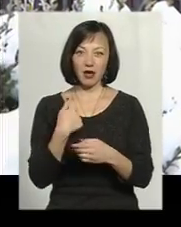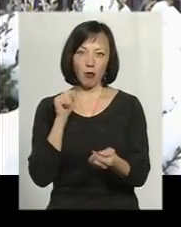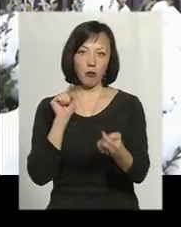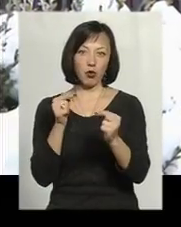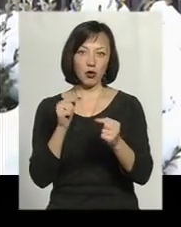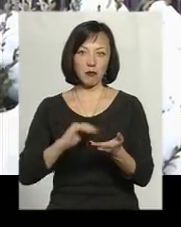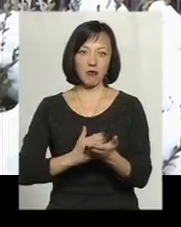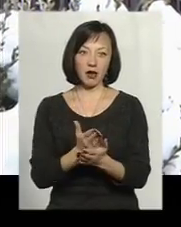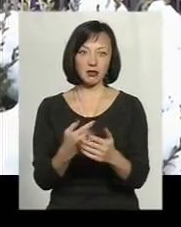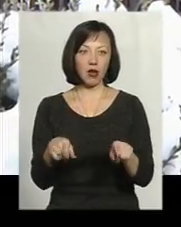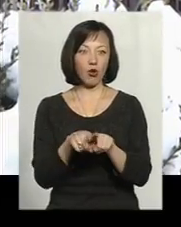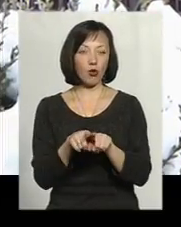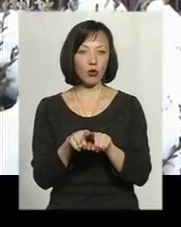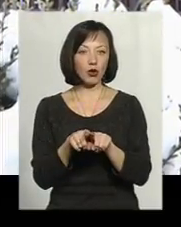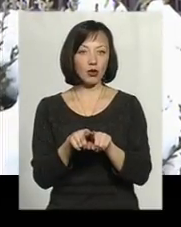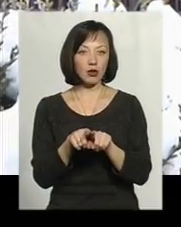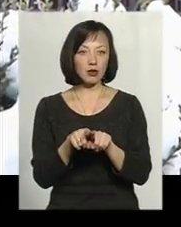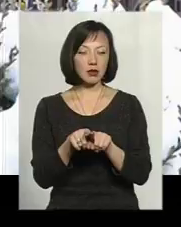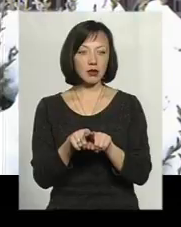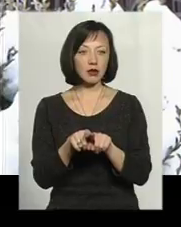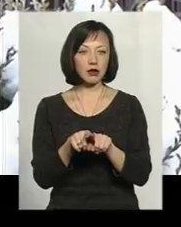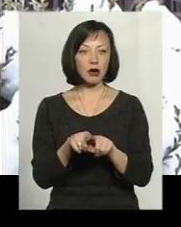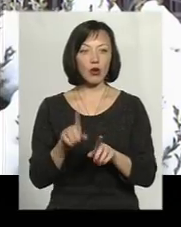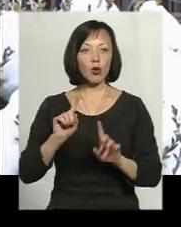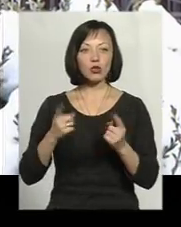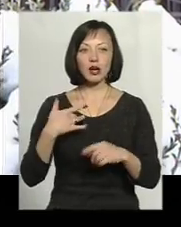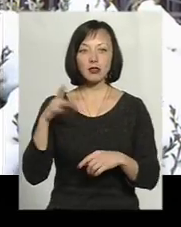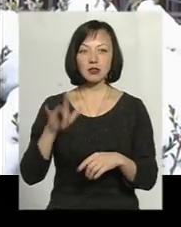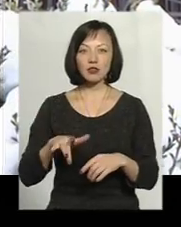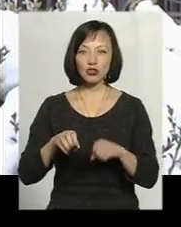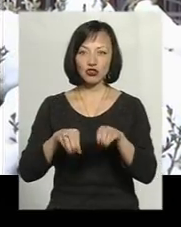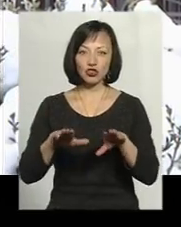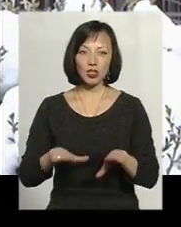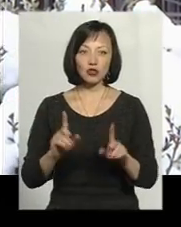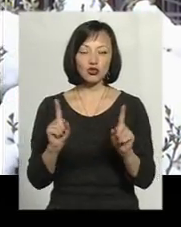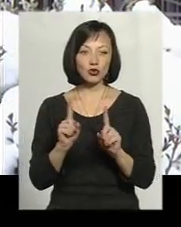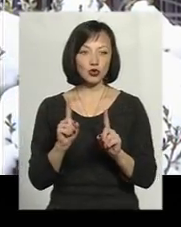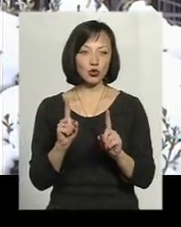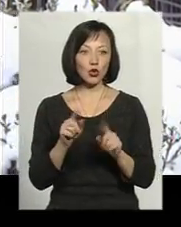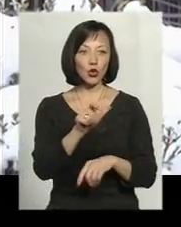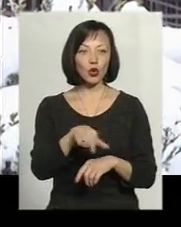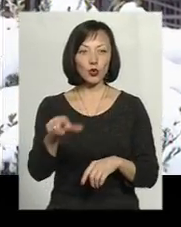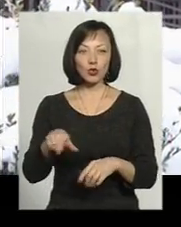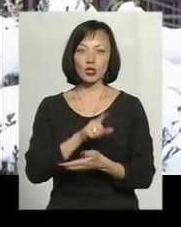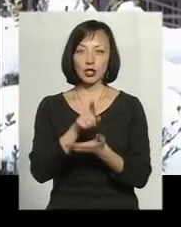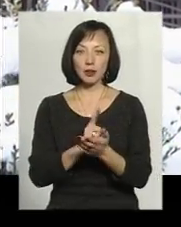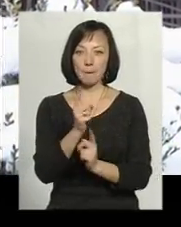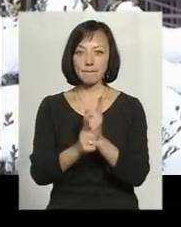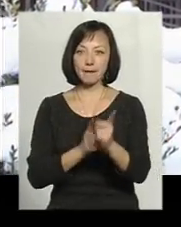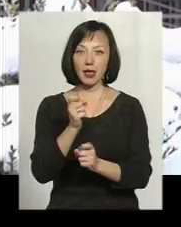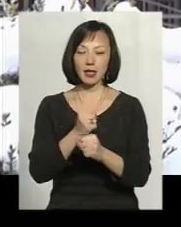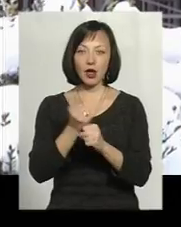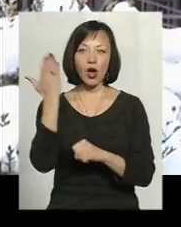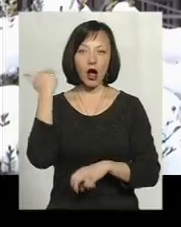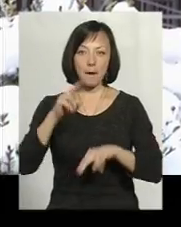против политики такой, потому что очень категорически принимается решение, что люди должны переделывать